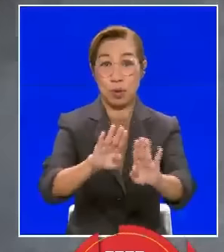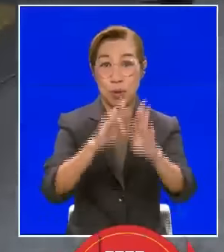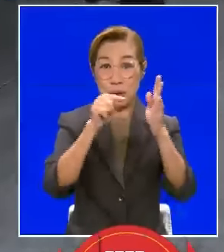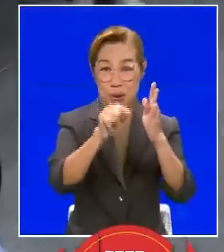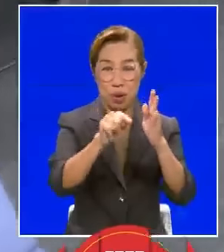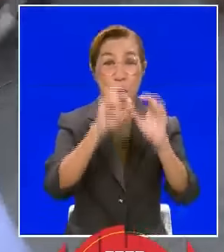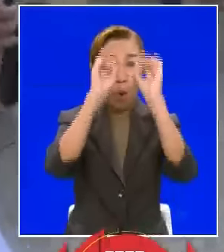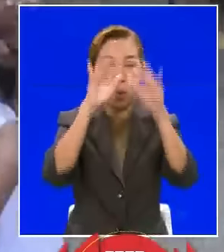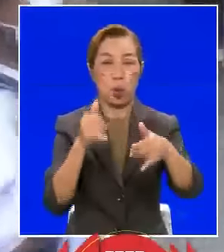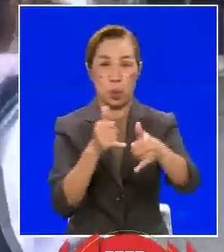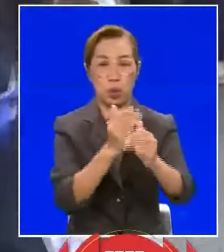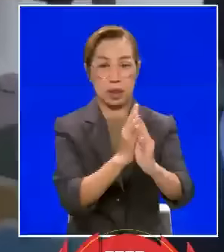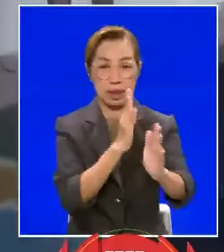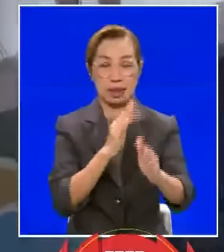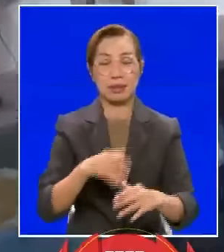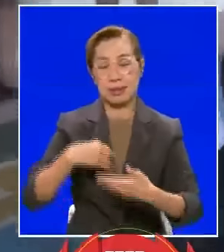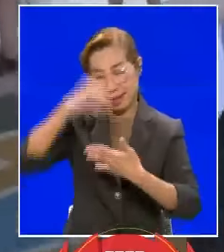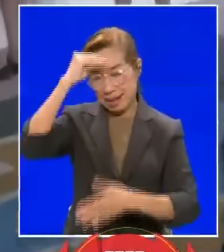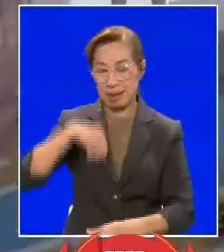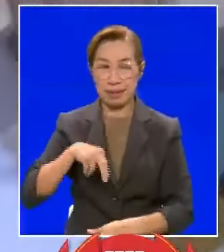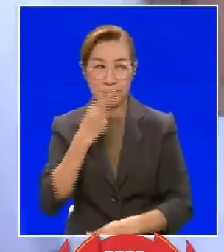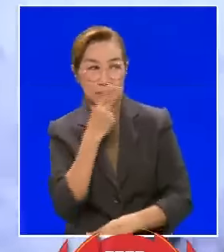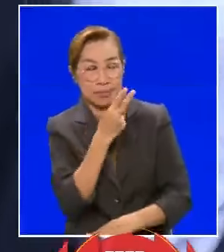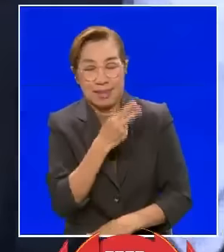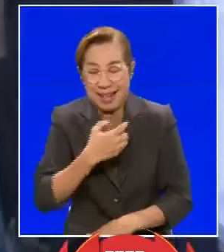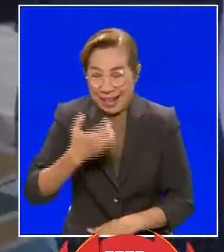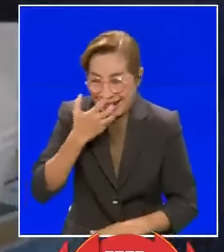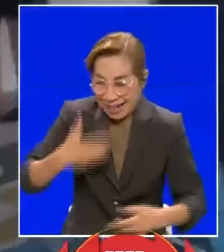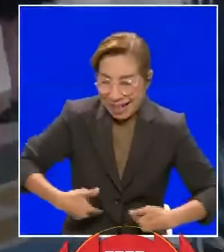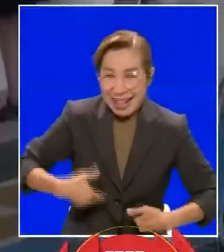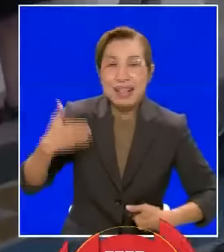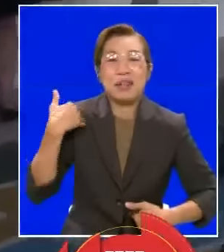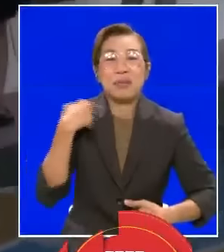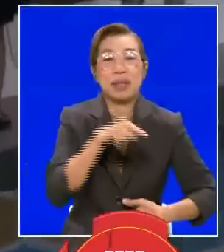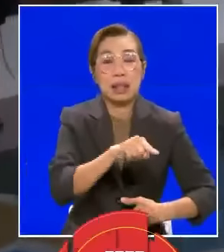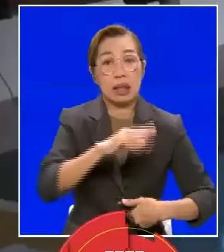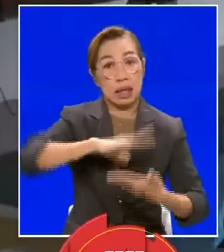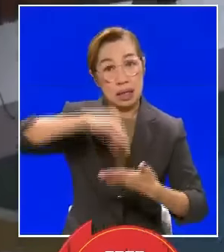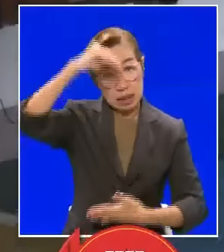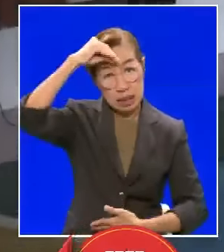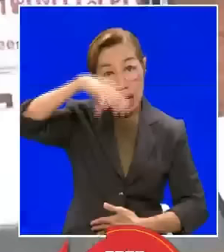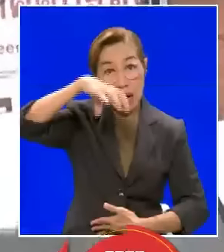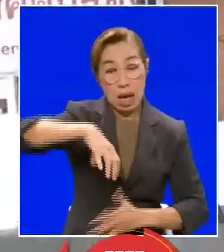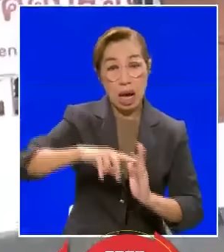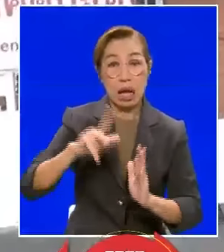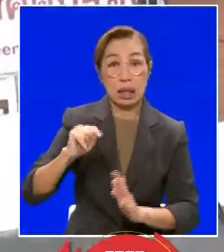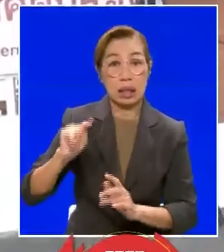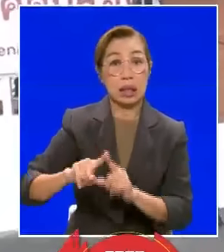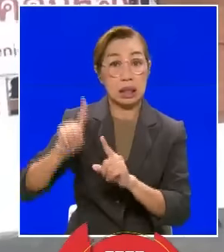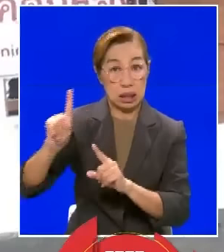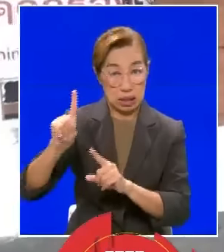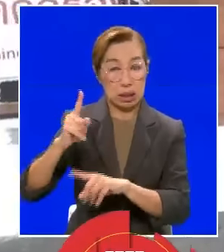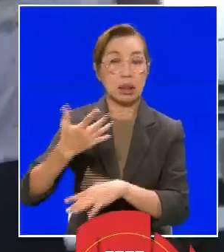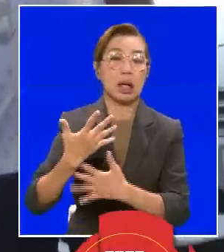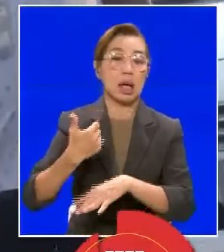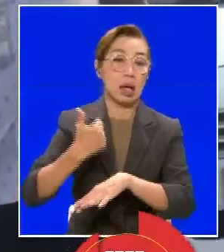ะมีผู้อำนวยการสำนักงานเขตพื้นที่การศึกษาปฐมศึกษาอุทัยธานีเขต1คุณเสรีขามประภัยคุณสมเกียรติมาแก้